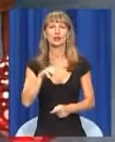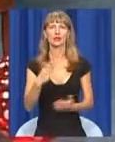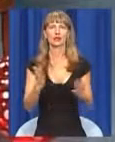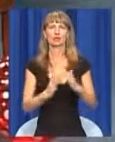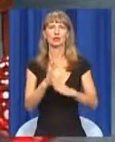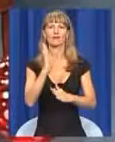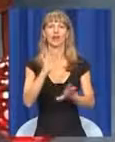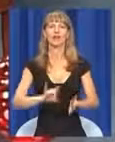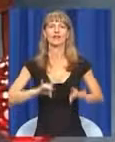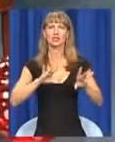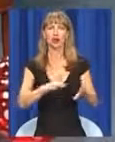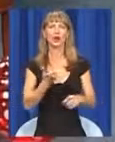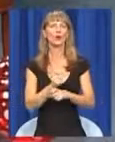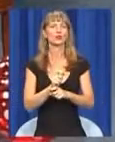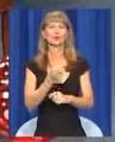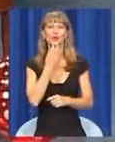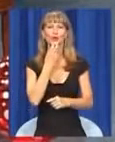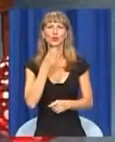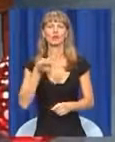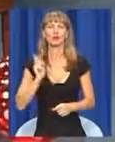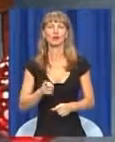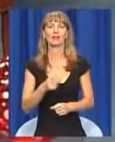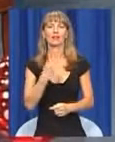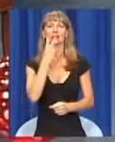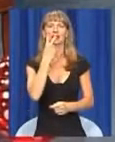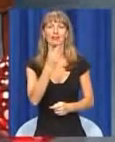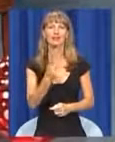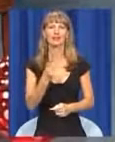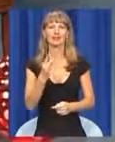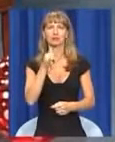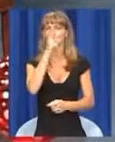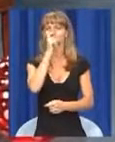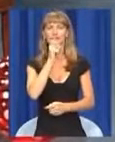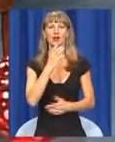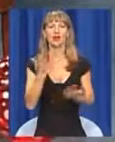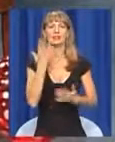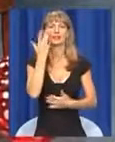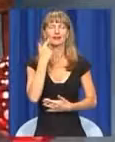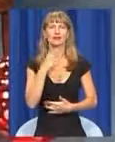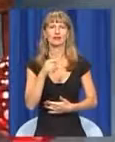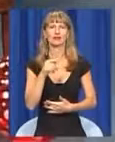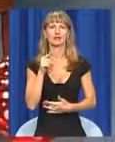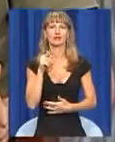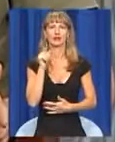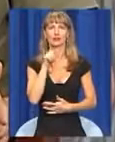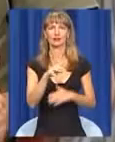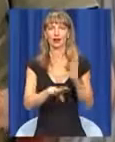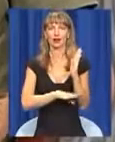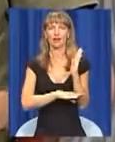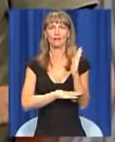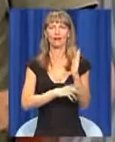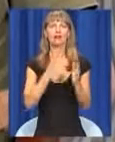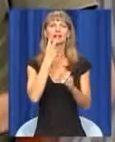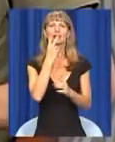він дуже-дуже кумедний, тому що насправді от просто ви на нього дивитеся і не можете зрозуміти, якого кольору то дерево. Дійсно,